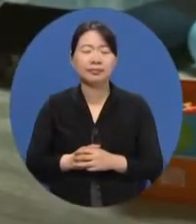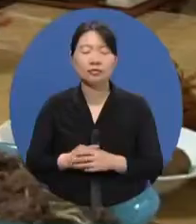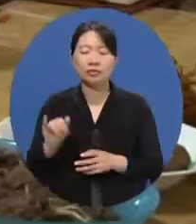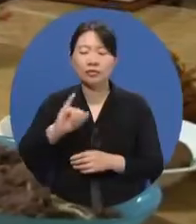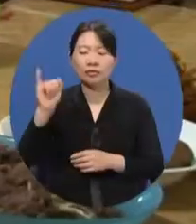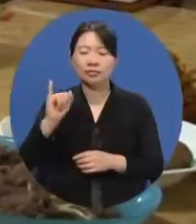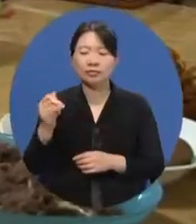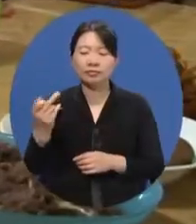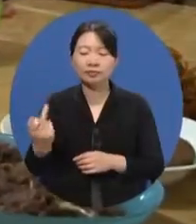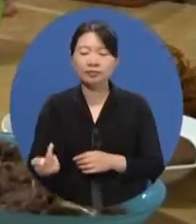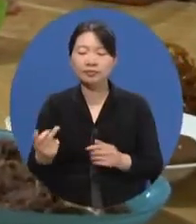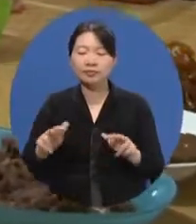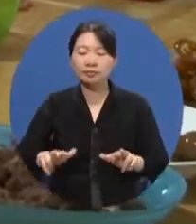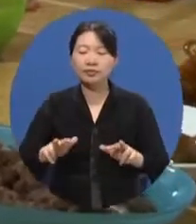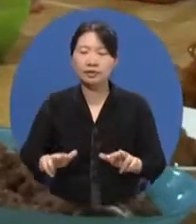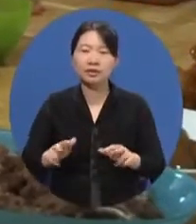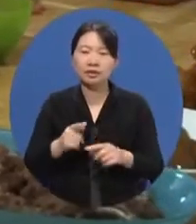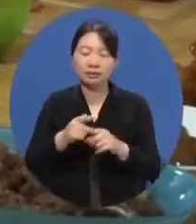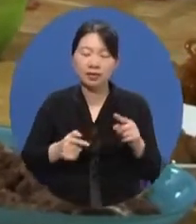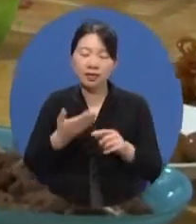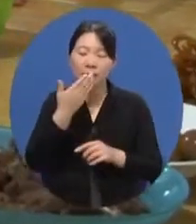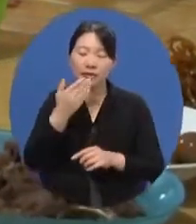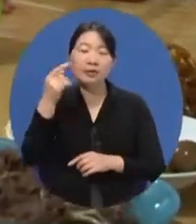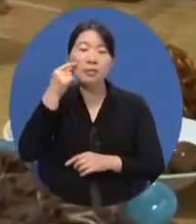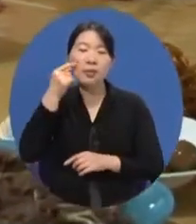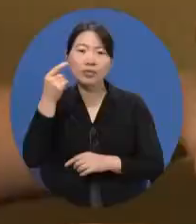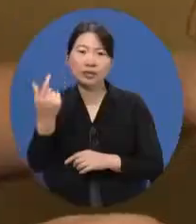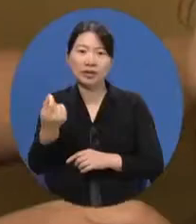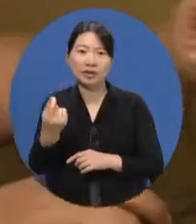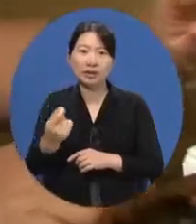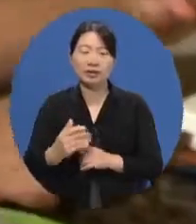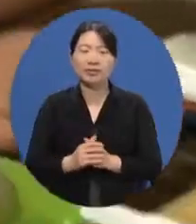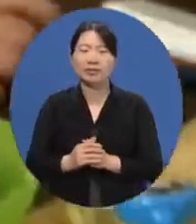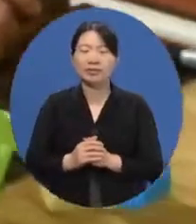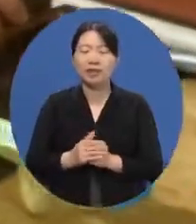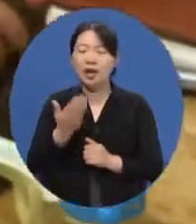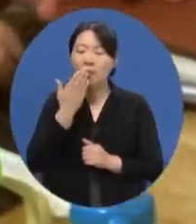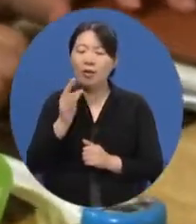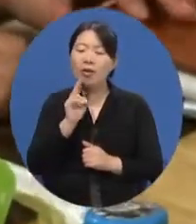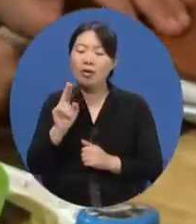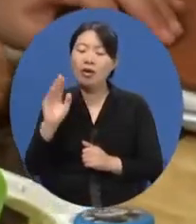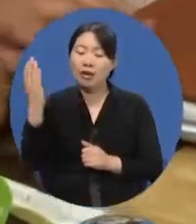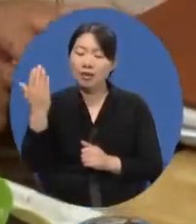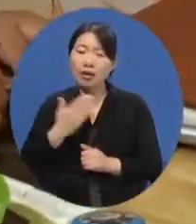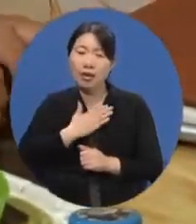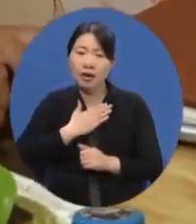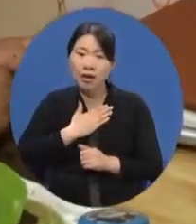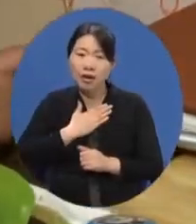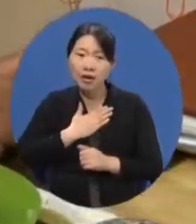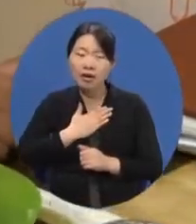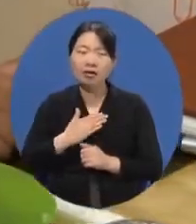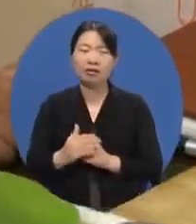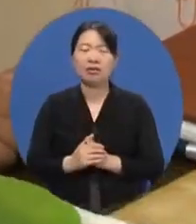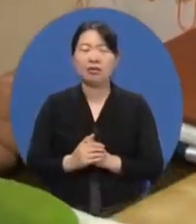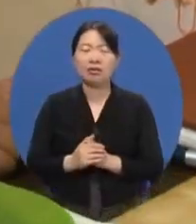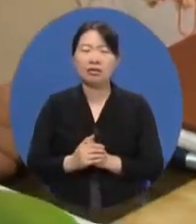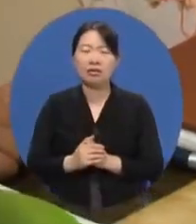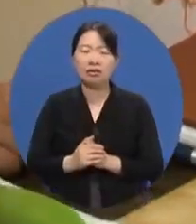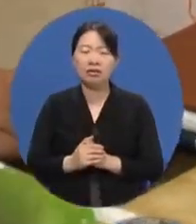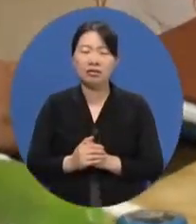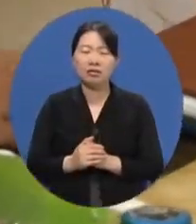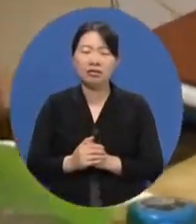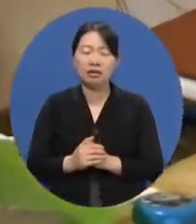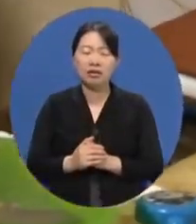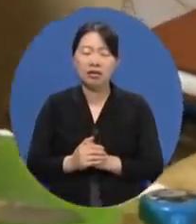누나와 동생은 아직 반도체 먹지 못했는데요. 먹어야지. 좀 이따 먹을 거야. 아니, 좀 이따만